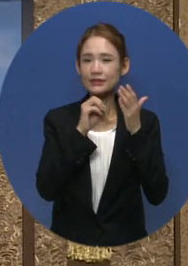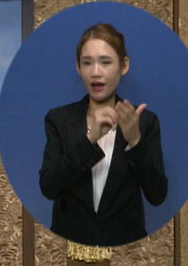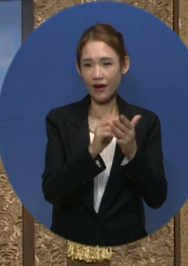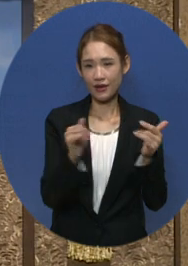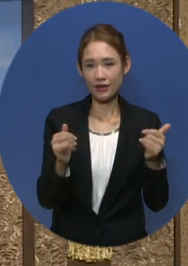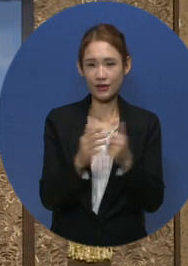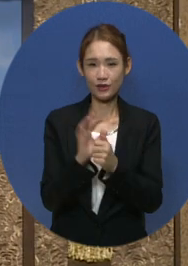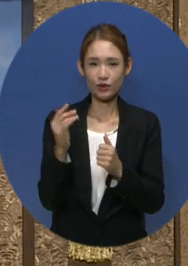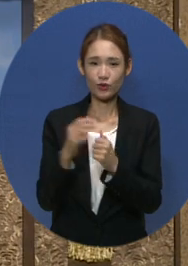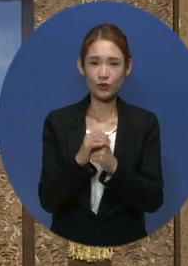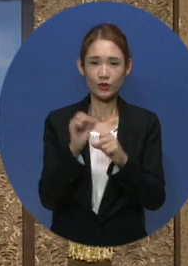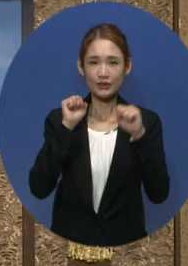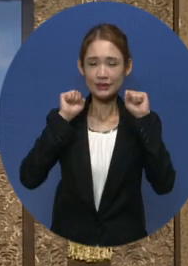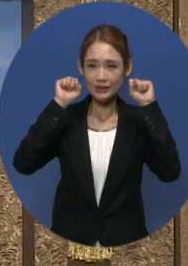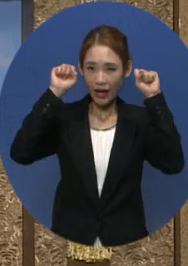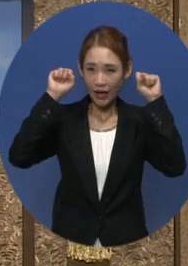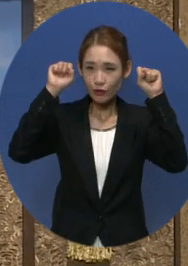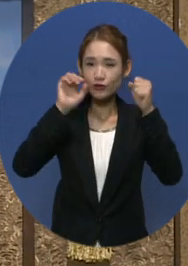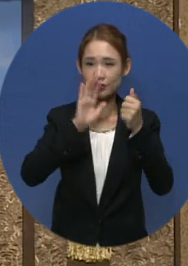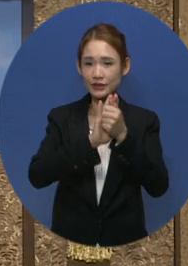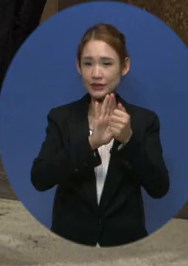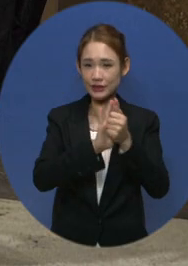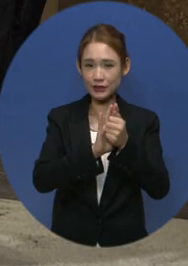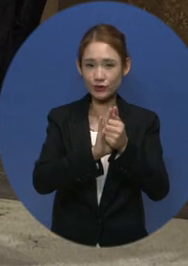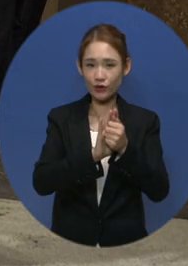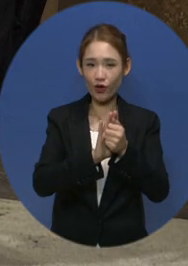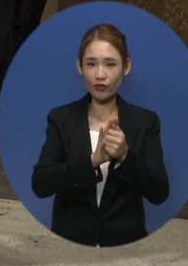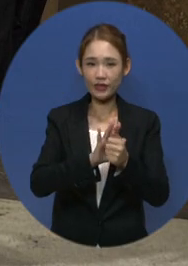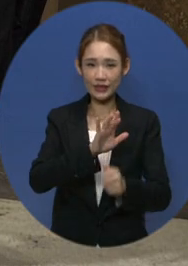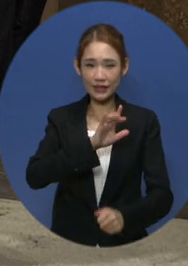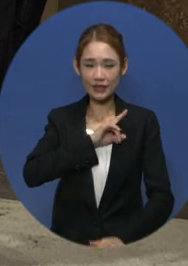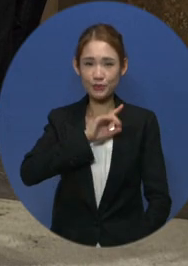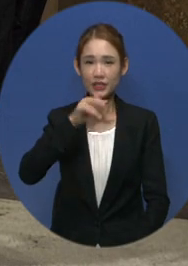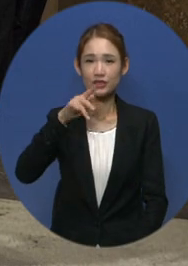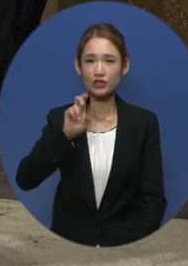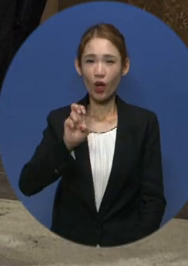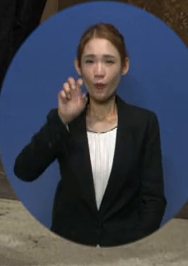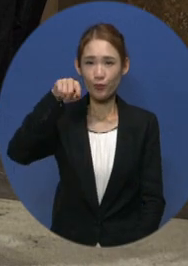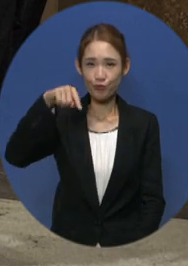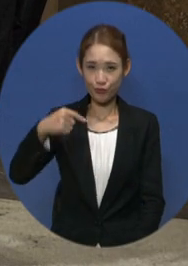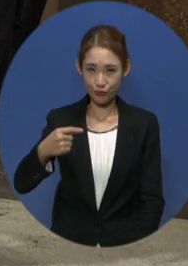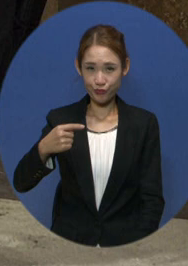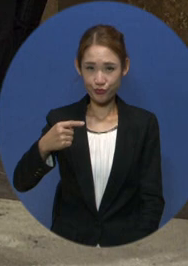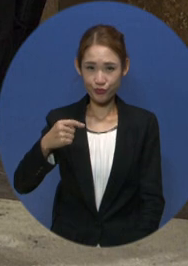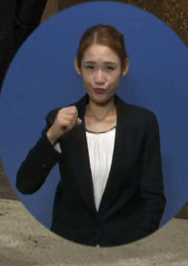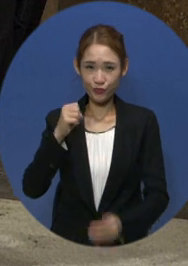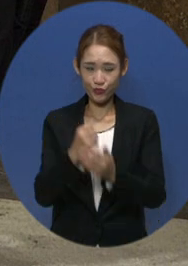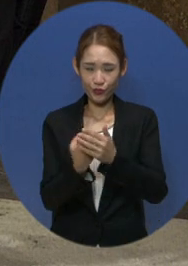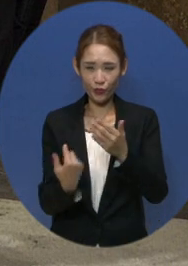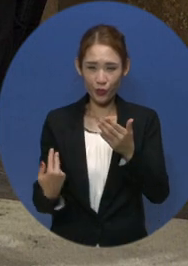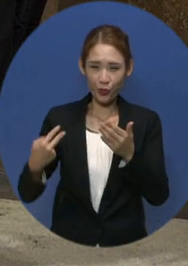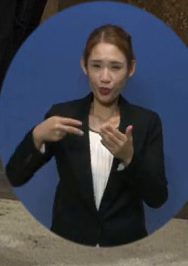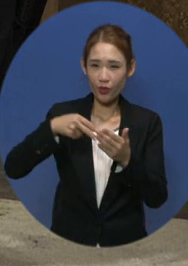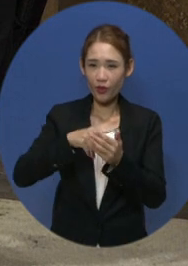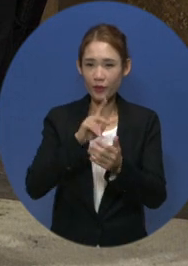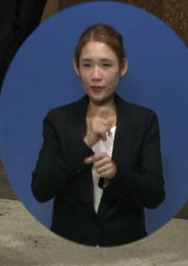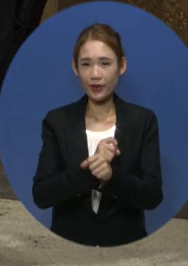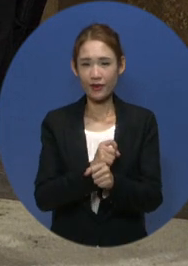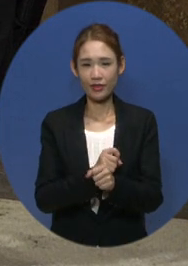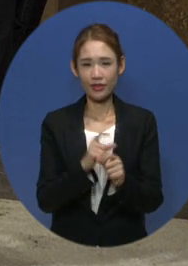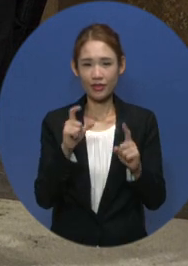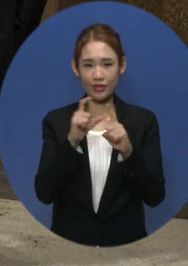또 체육 지원 사업이 있는데 예. 점프라고 그럽니다. 점프. 아. 예, 점프라고 그러는데 도약한다는 의미가 되네요. 예, 예, 예. 그래서 이제